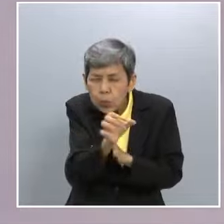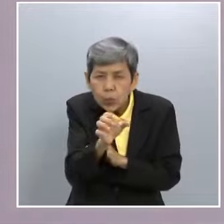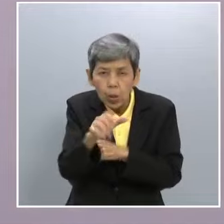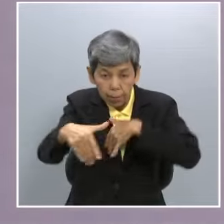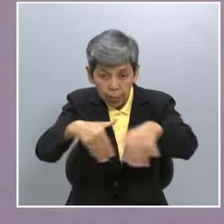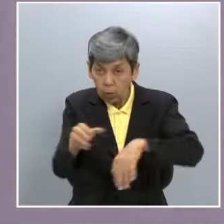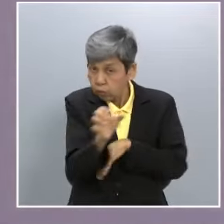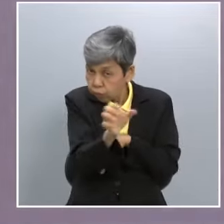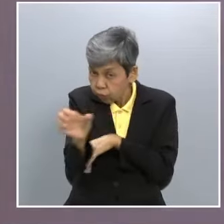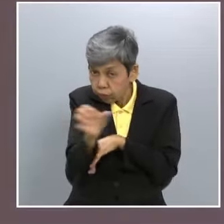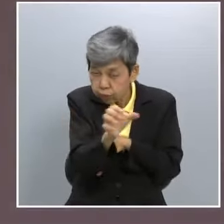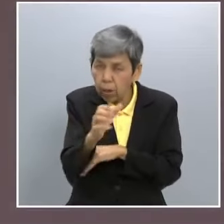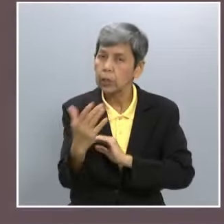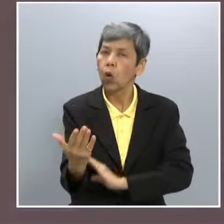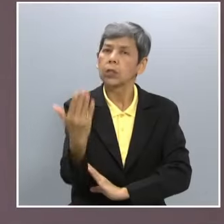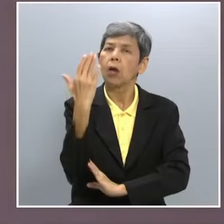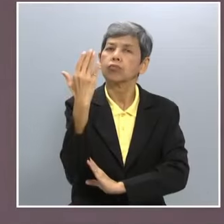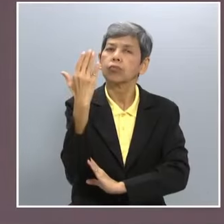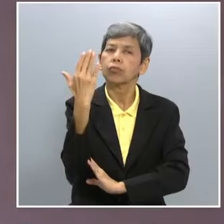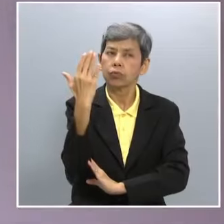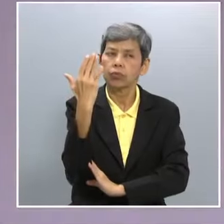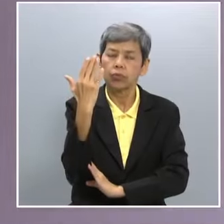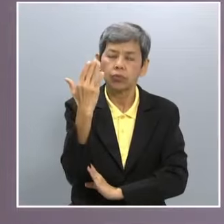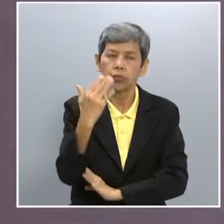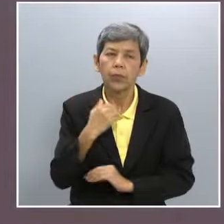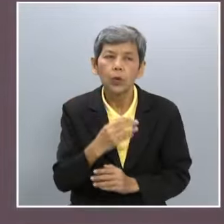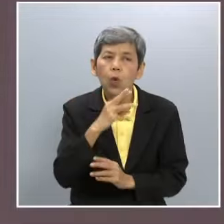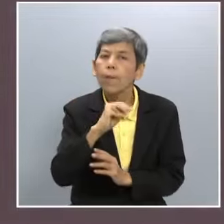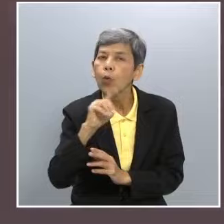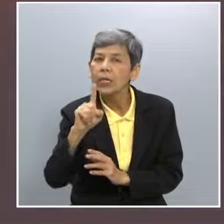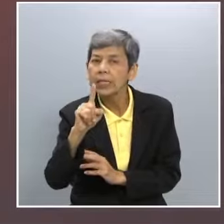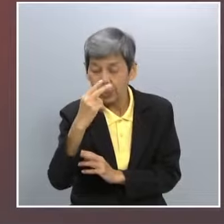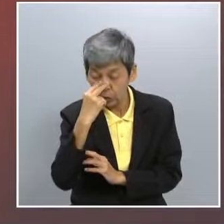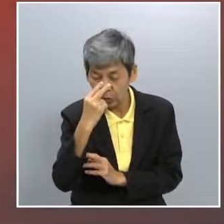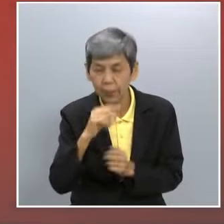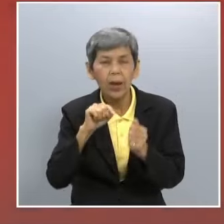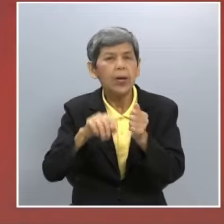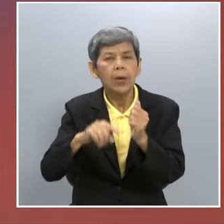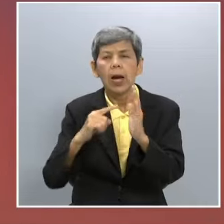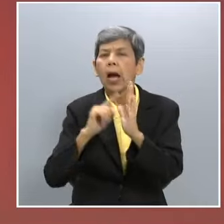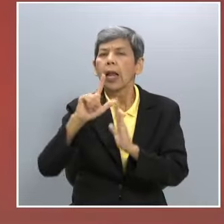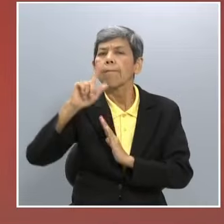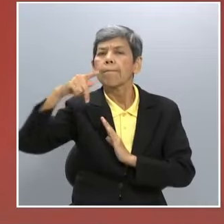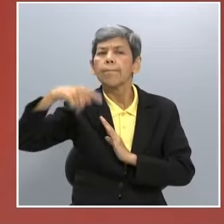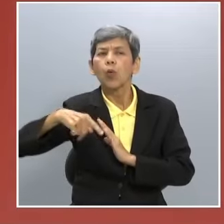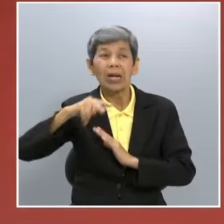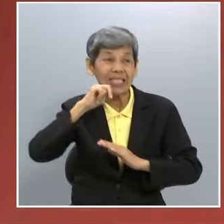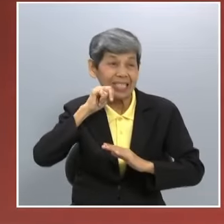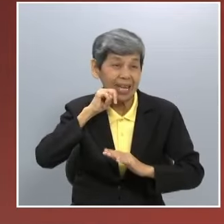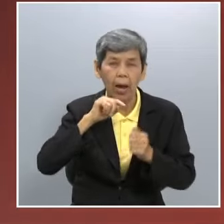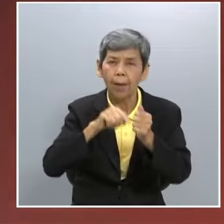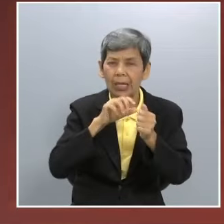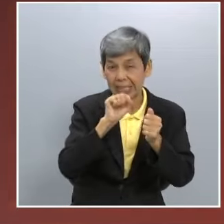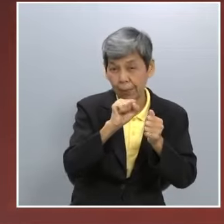ไว้เมื่อช่วงเช้าที่ผ่านมาเลยครับที่บ้านหัวฝายหมู่1นะครับตำบลอุโมงค์อำเภอเมืองจังหวัดลำพูนมวลน้ำจากอำเภอส